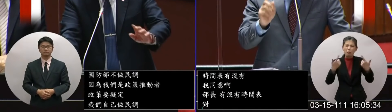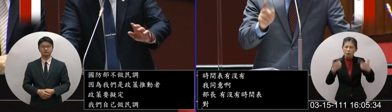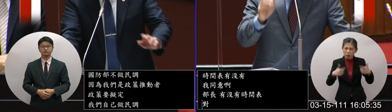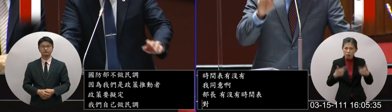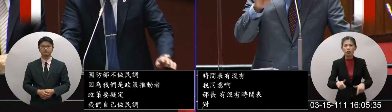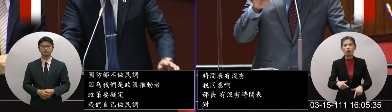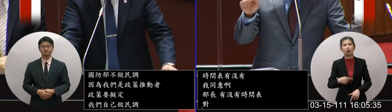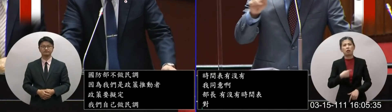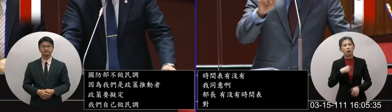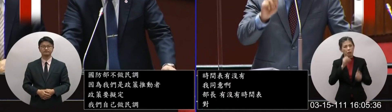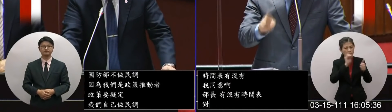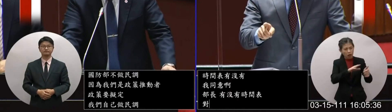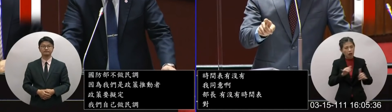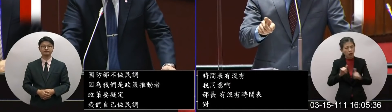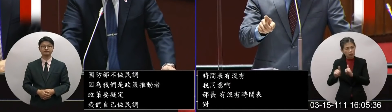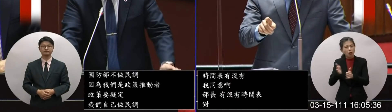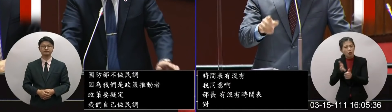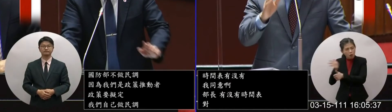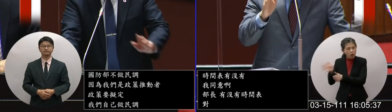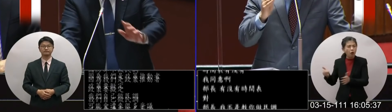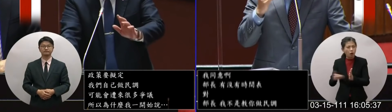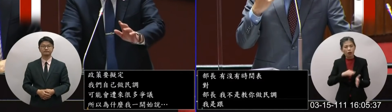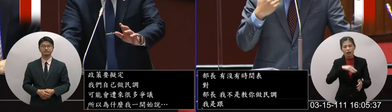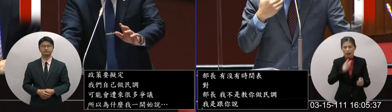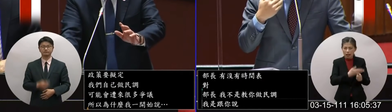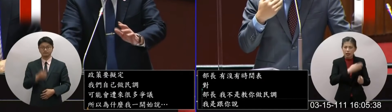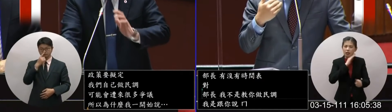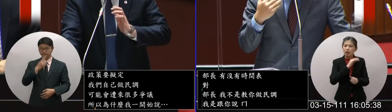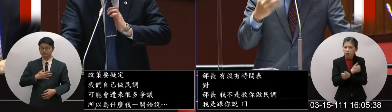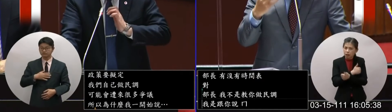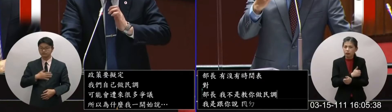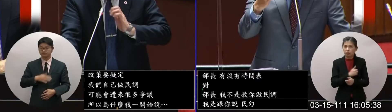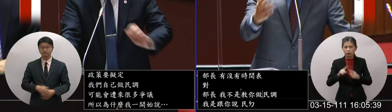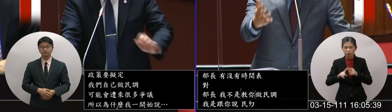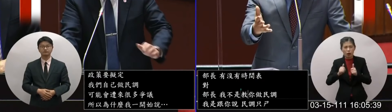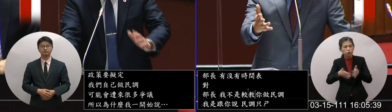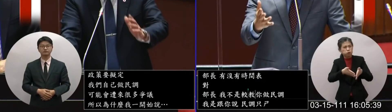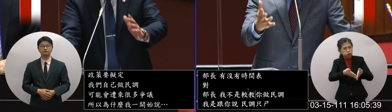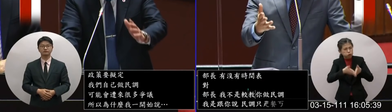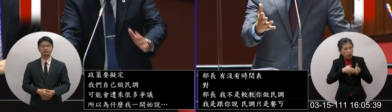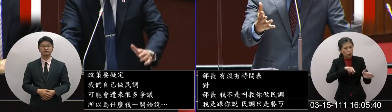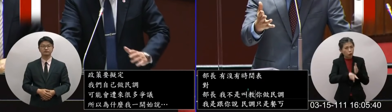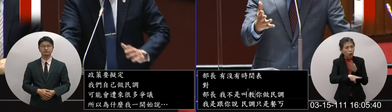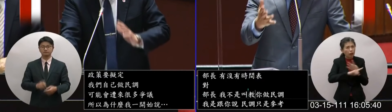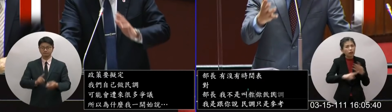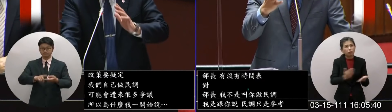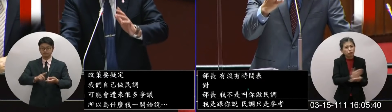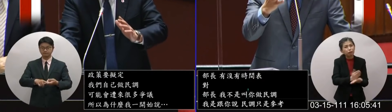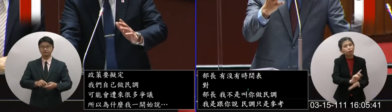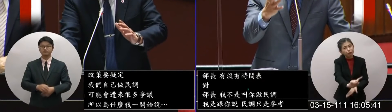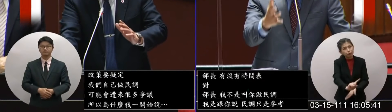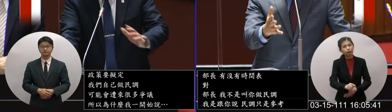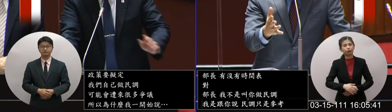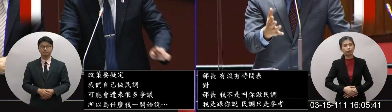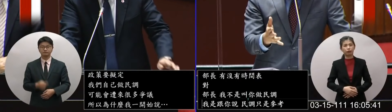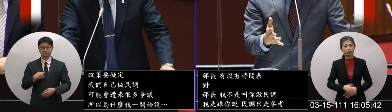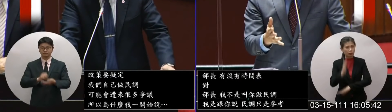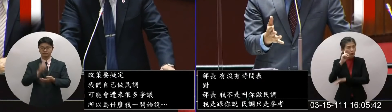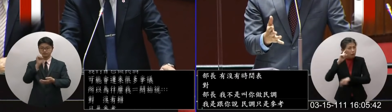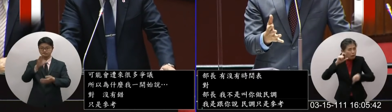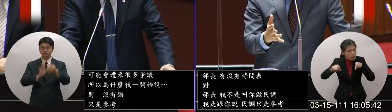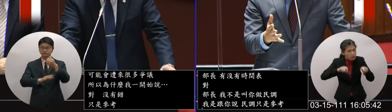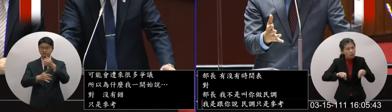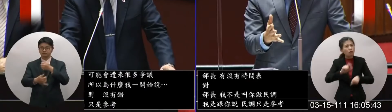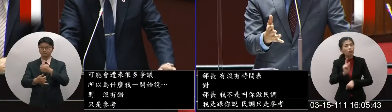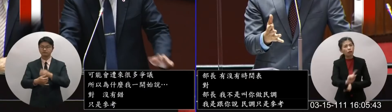讲民调只是参考，我 对没有错， 人民要的是你专业的判断，还有你的政策的